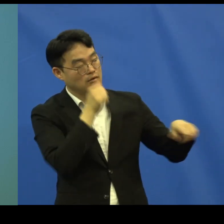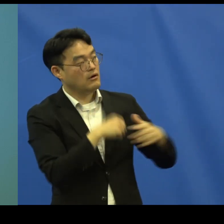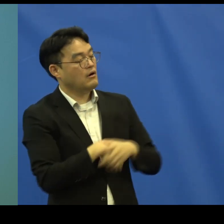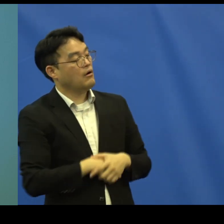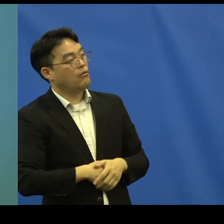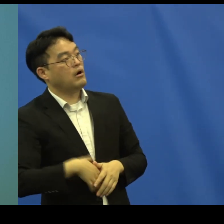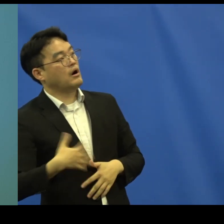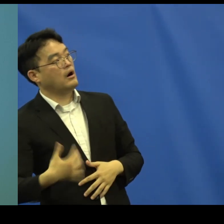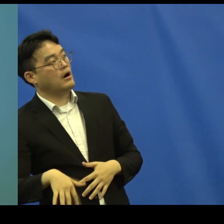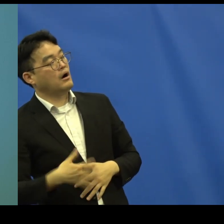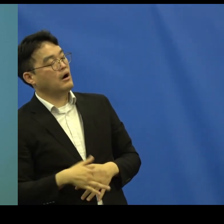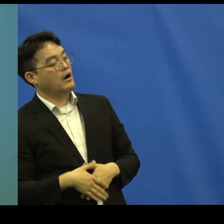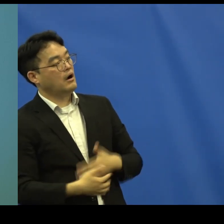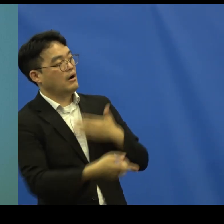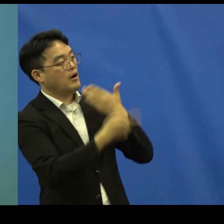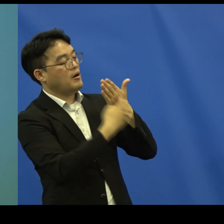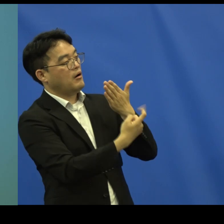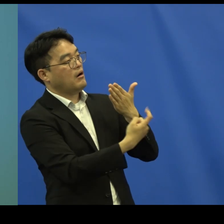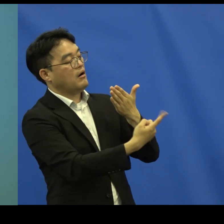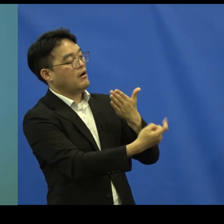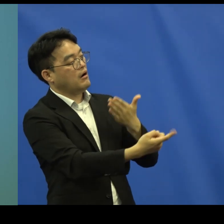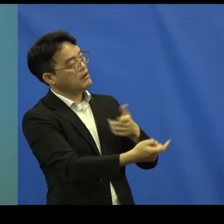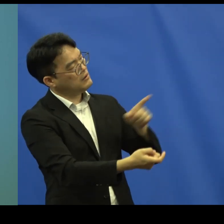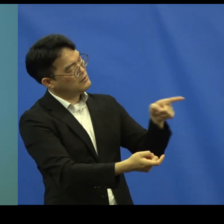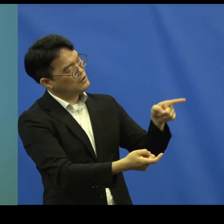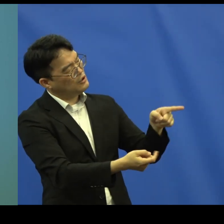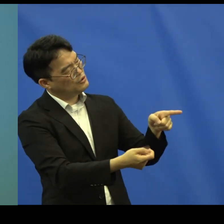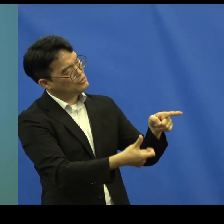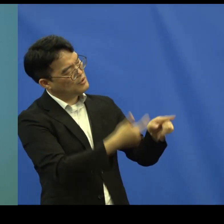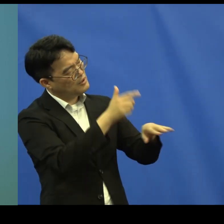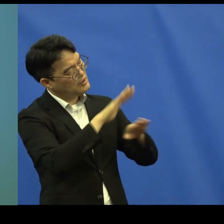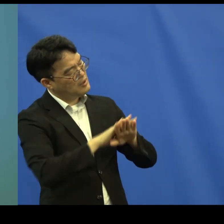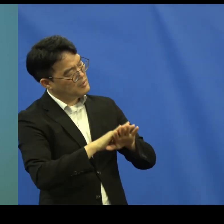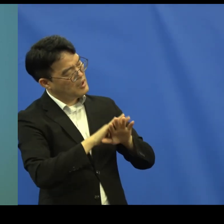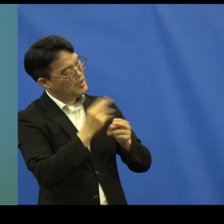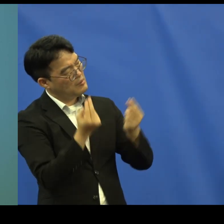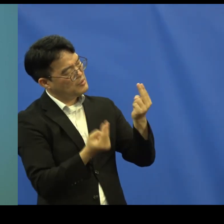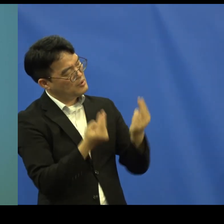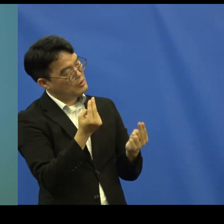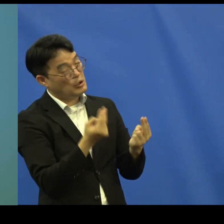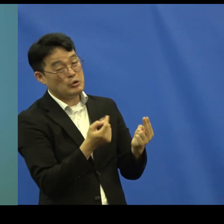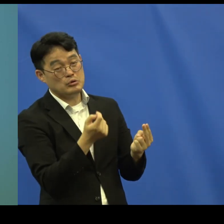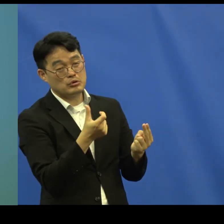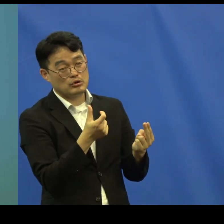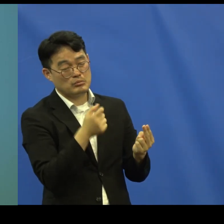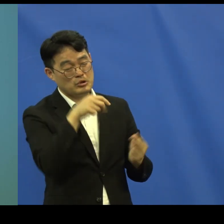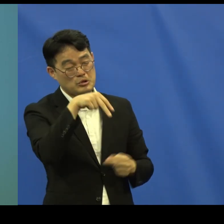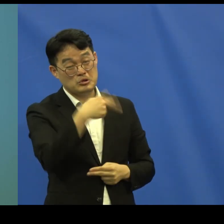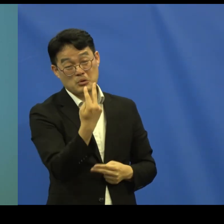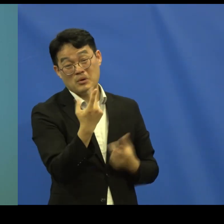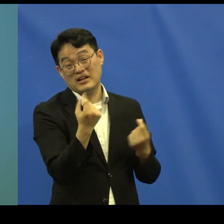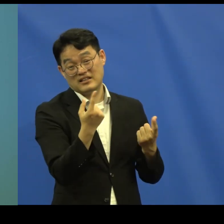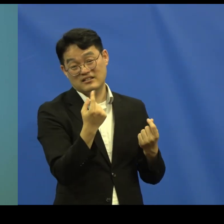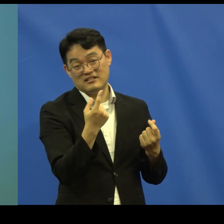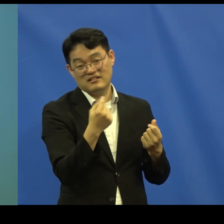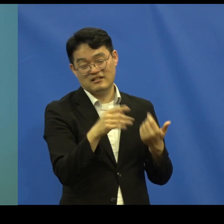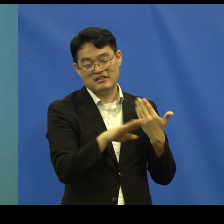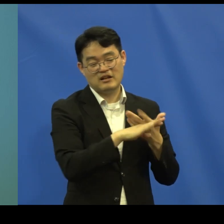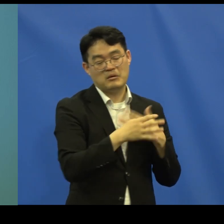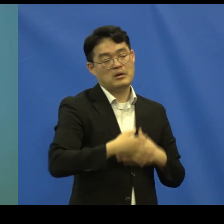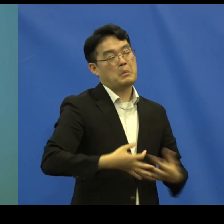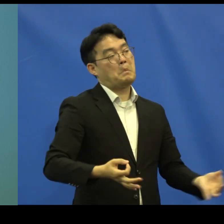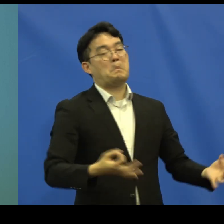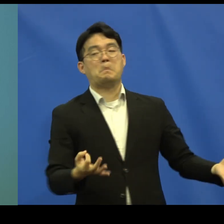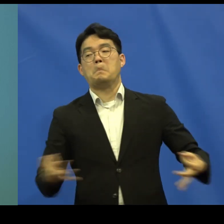정말 제가 볼 때는 이건 예배보다는 좀 이렇게 안에 이게 쇼 같은